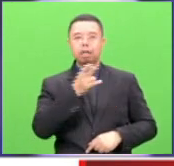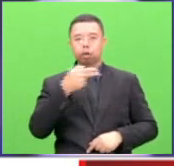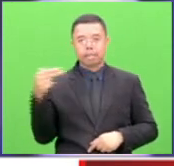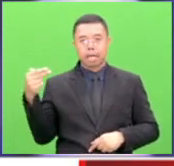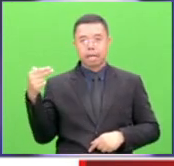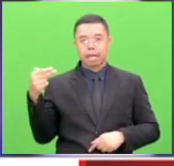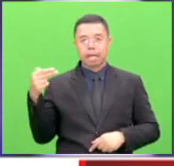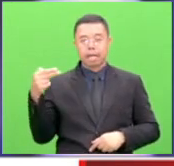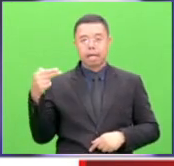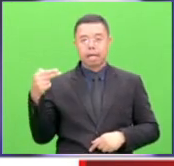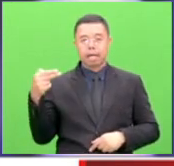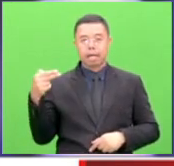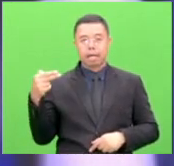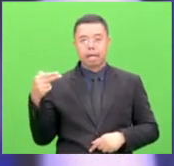Indonesia